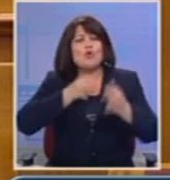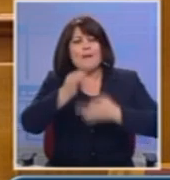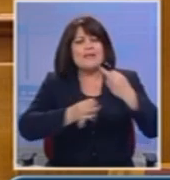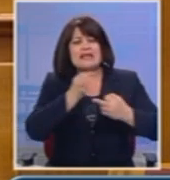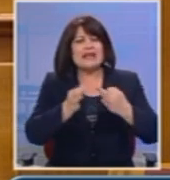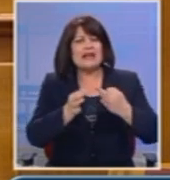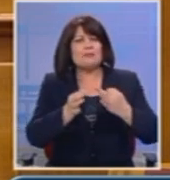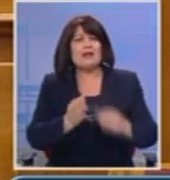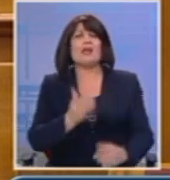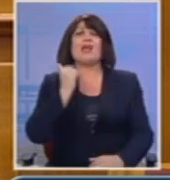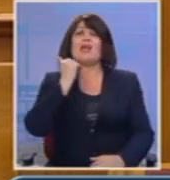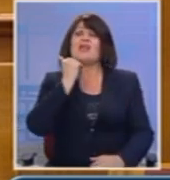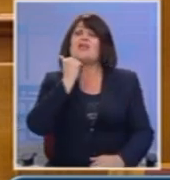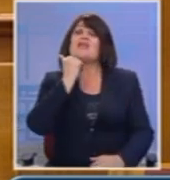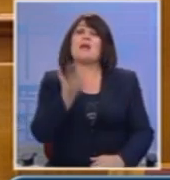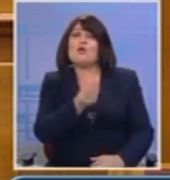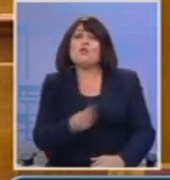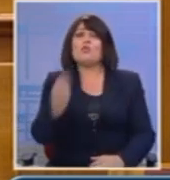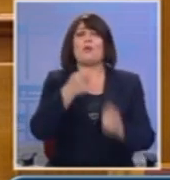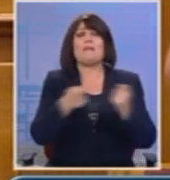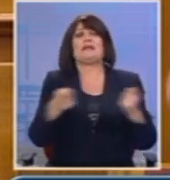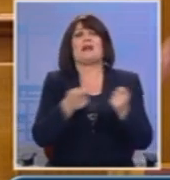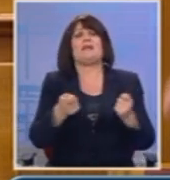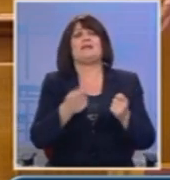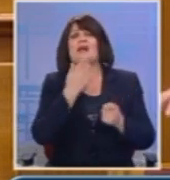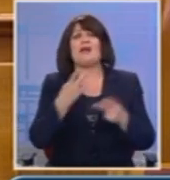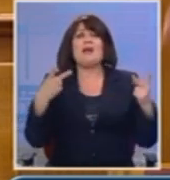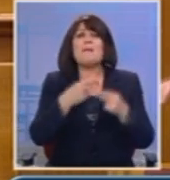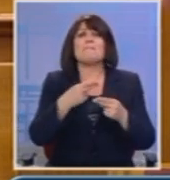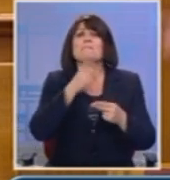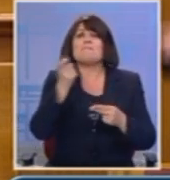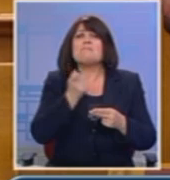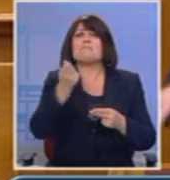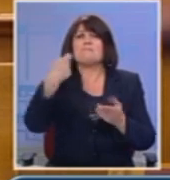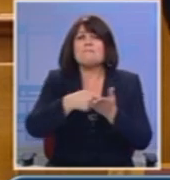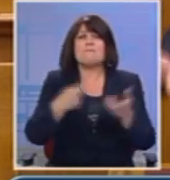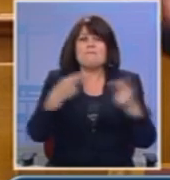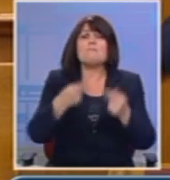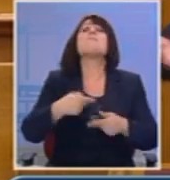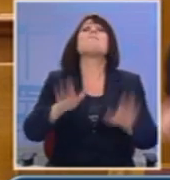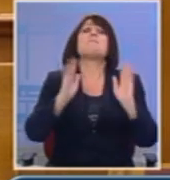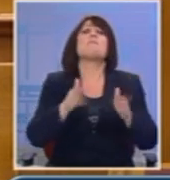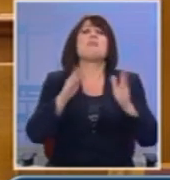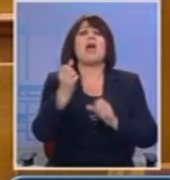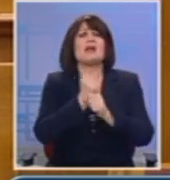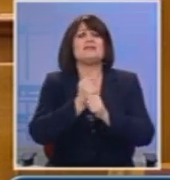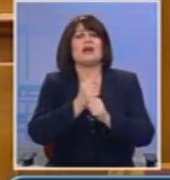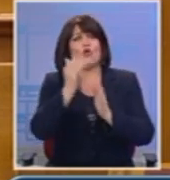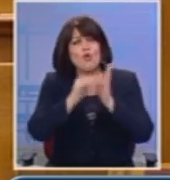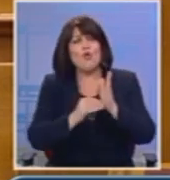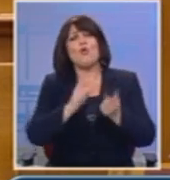δεν μπορούν να ληφθούν πρός τα δημοσιονομικά μέτρα δεν μπορεί να γίνουν περικοπές μισθών και συντάξεων δεν μπορεί να γίνουν αλλαγές σστο